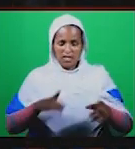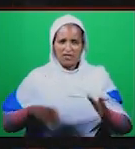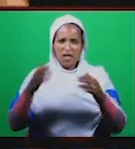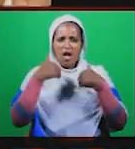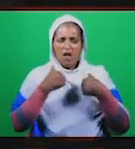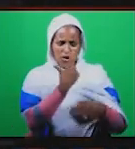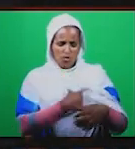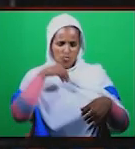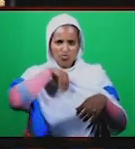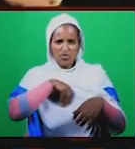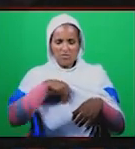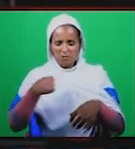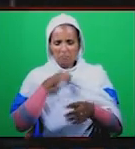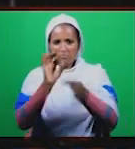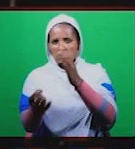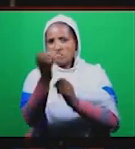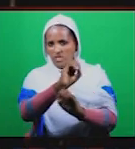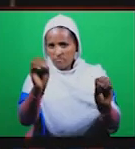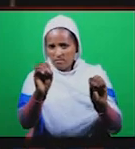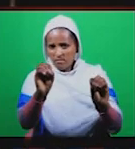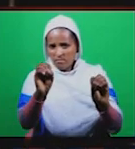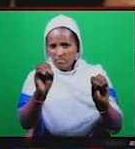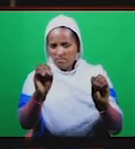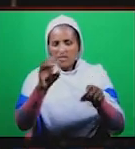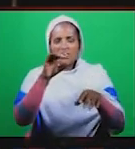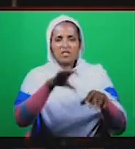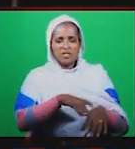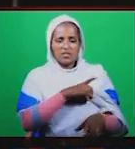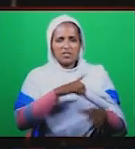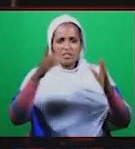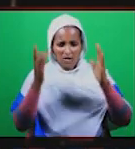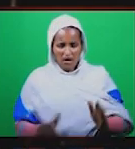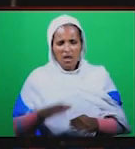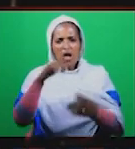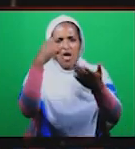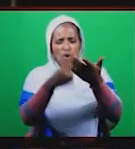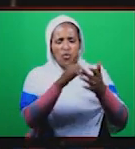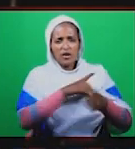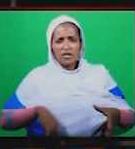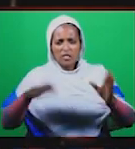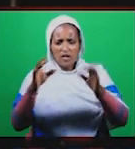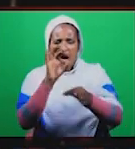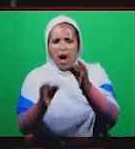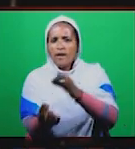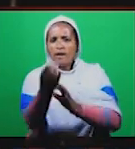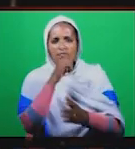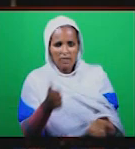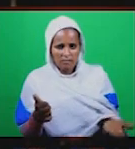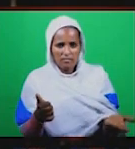እነዚህ ያቃጠሉት ንብረት ነው። ነገር ግን ክርስትና ያለ ከእናንተ ልብ ውስጥ ነው። እናንተን